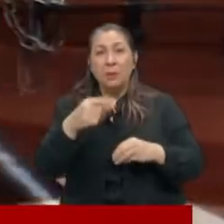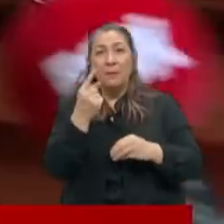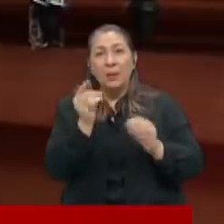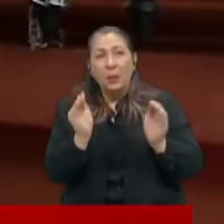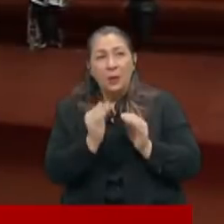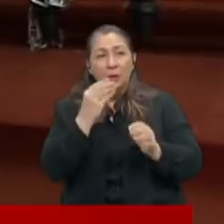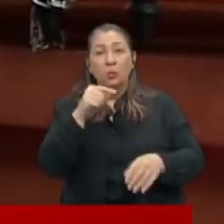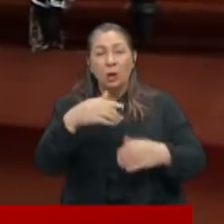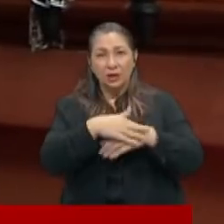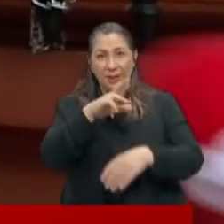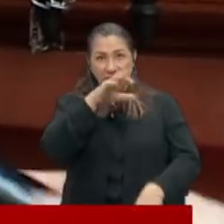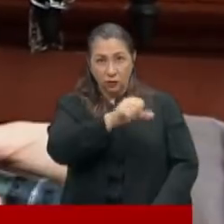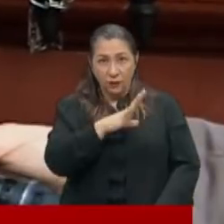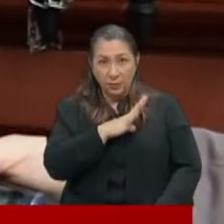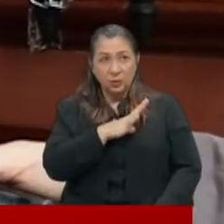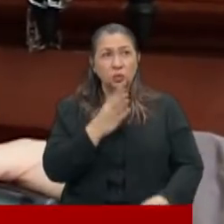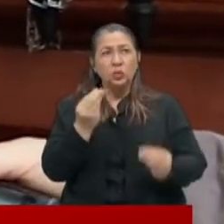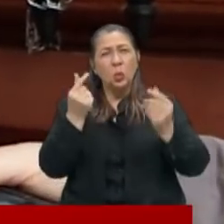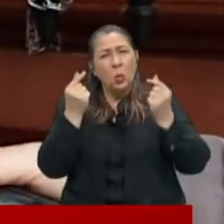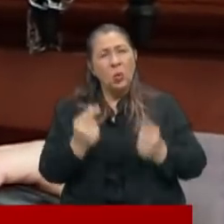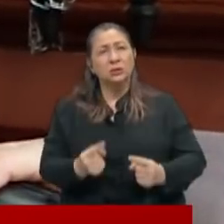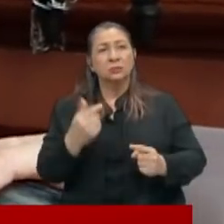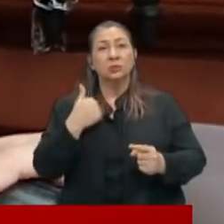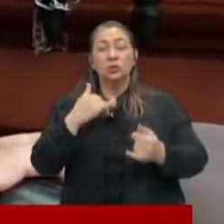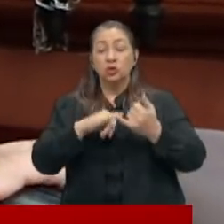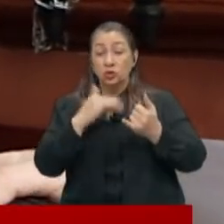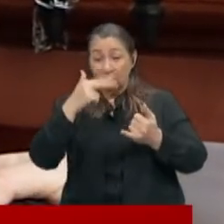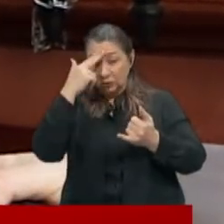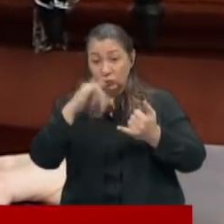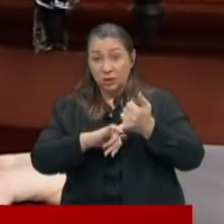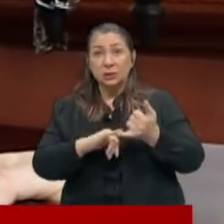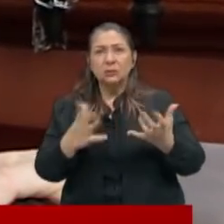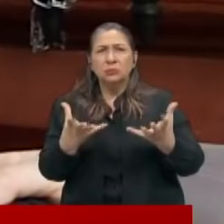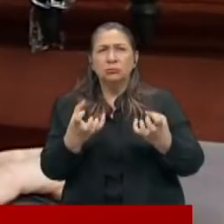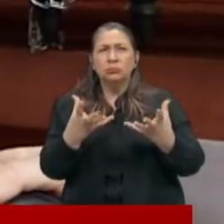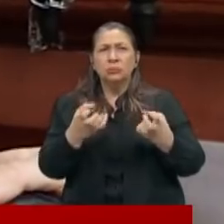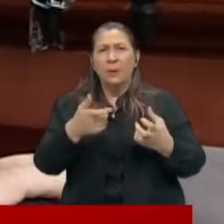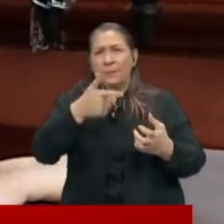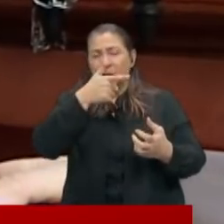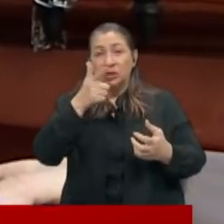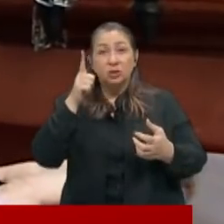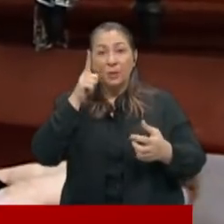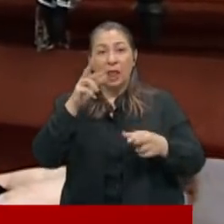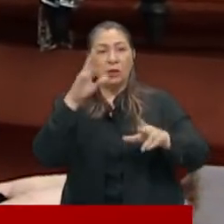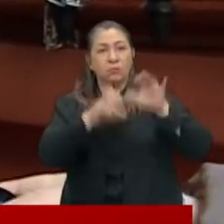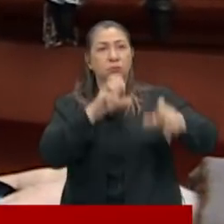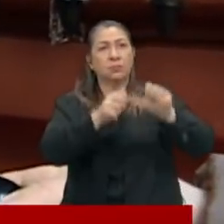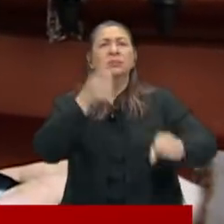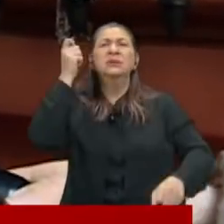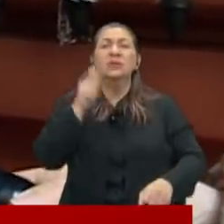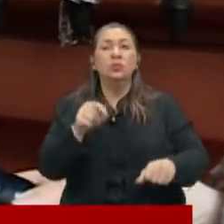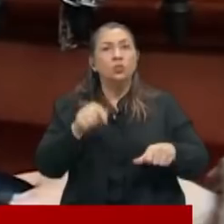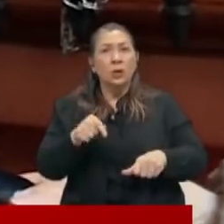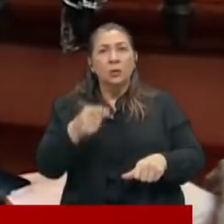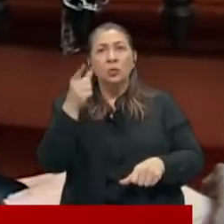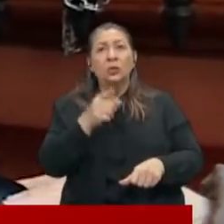porsiyon yiyor. Bu akşam rezervasyon var mı? Çok az. Normalde bizde cuma cumartesi günleri Perşembeden, çarşambadan bütün rezervasyonlar dolardı. Şu